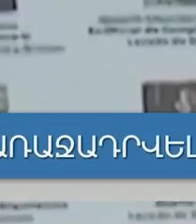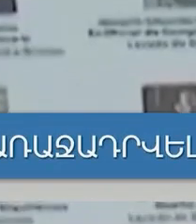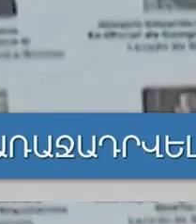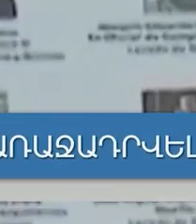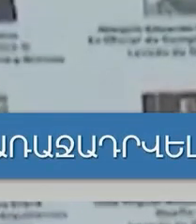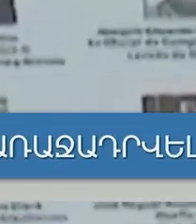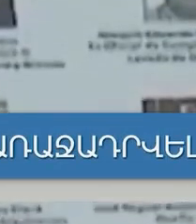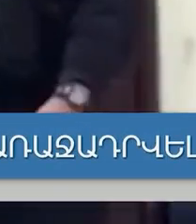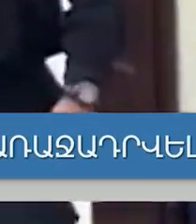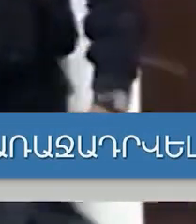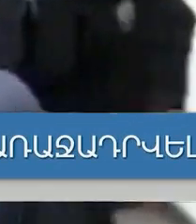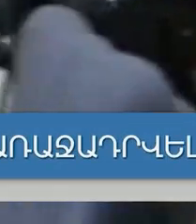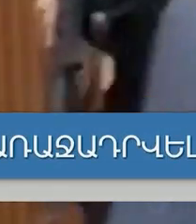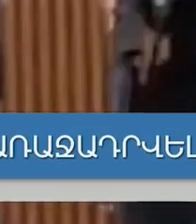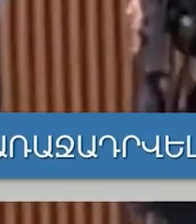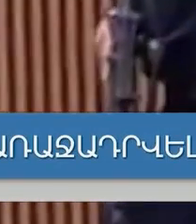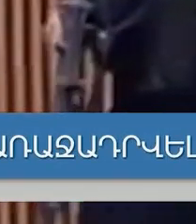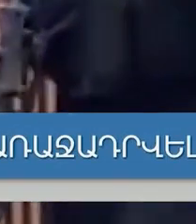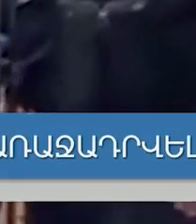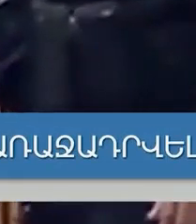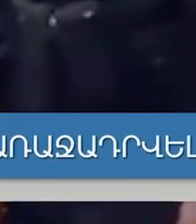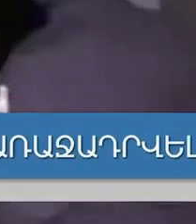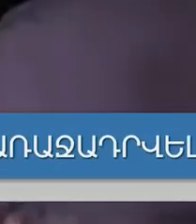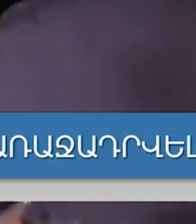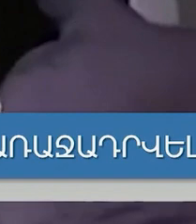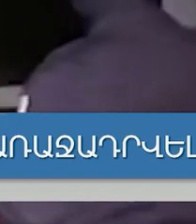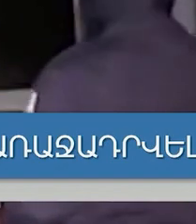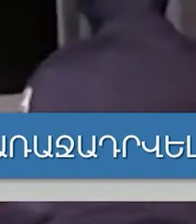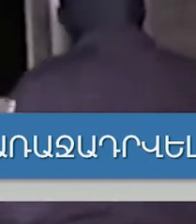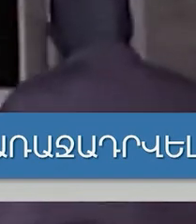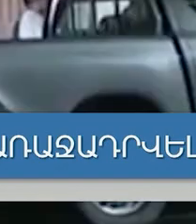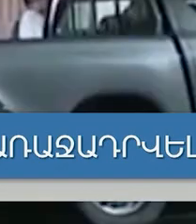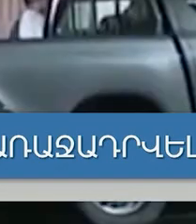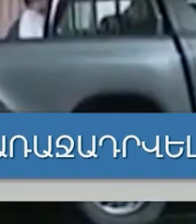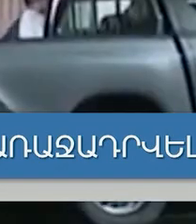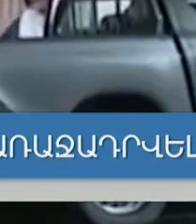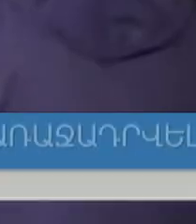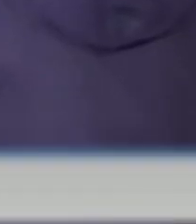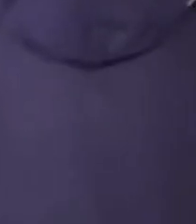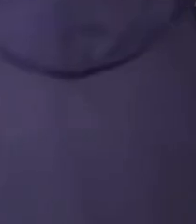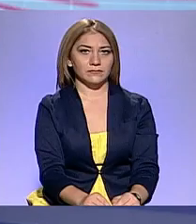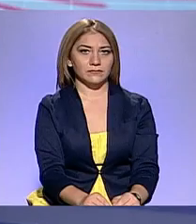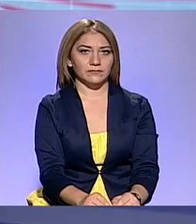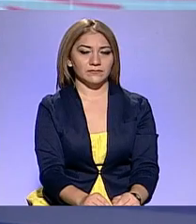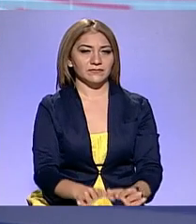Մեղադրանք Սալվադորի նախկին նախագահներից երկուսին, Անտոնիո Սական դատապարտվել է, Ֆունիեսը փախուստի է դիմել։